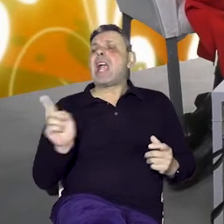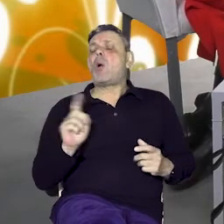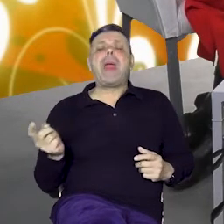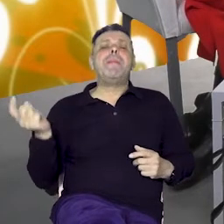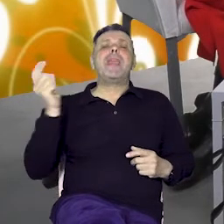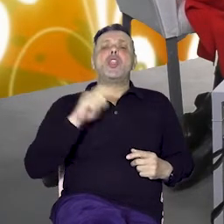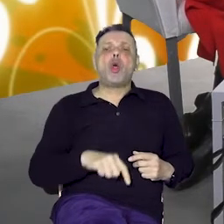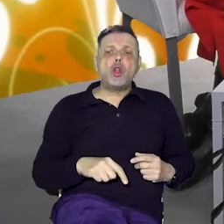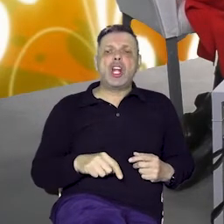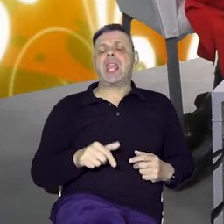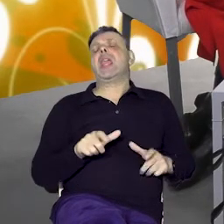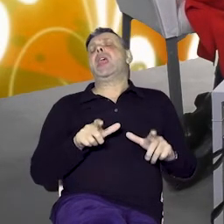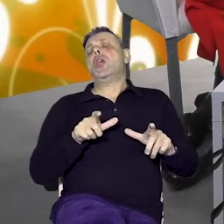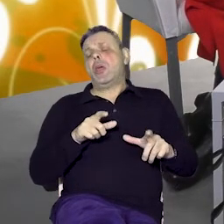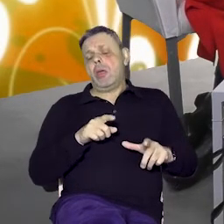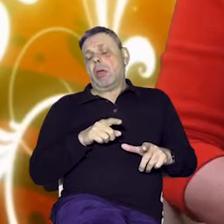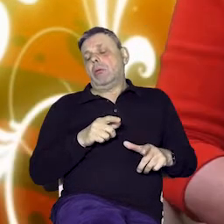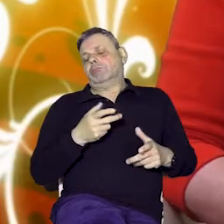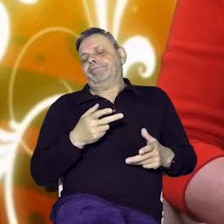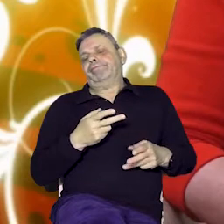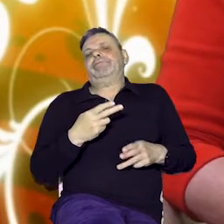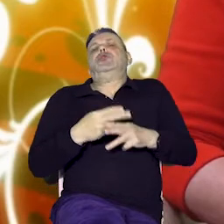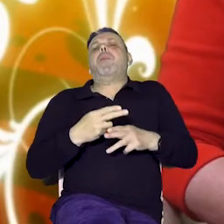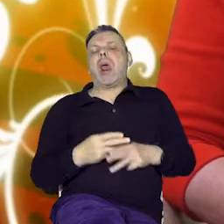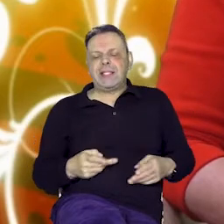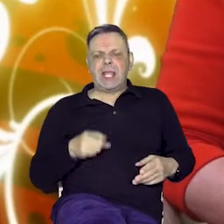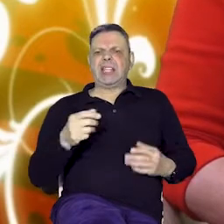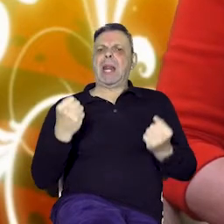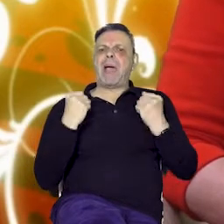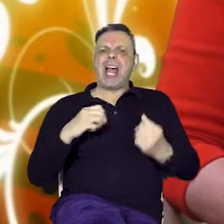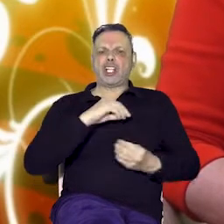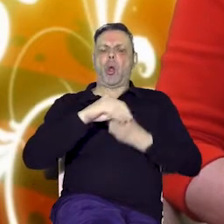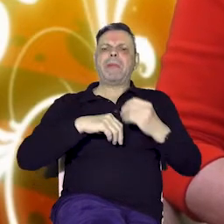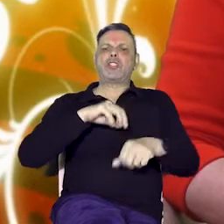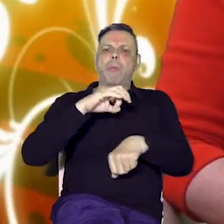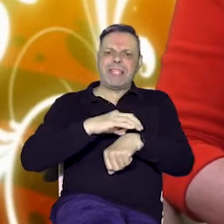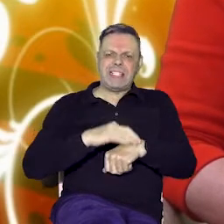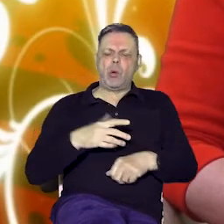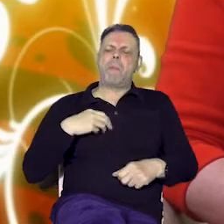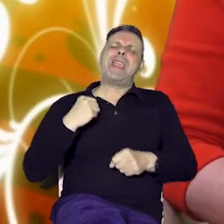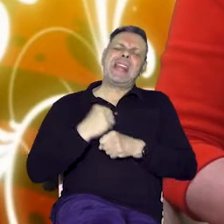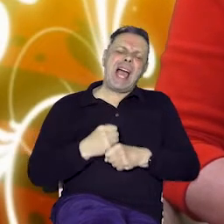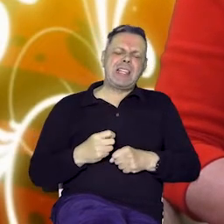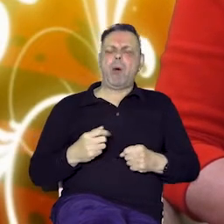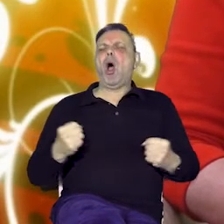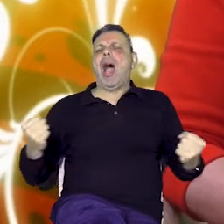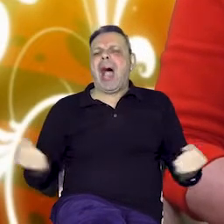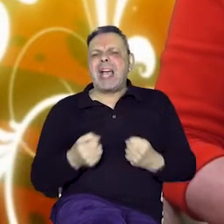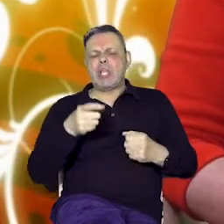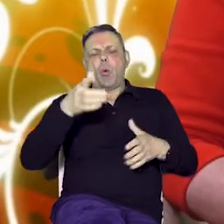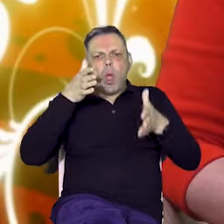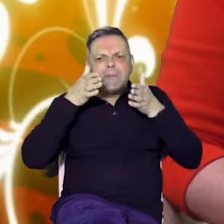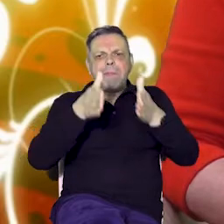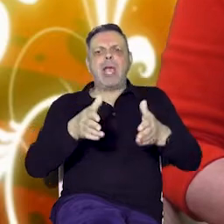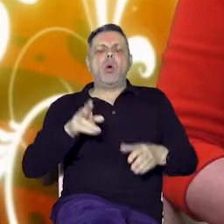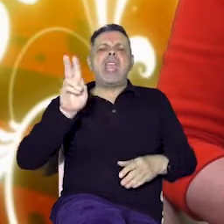treba doći nefrologu. Znate, prvo tu treba jačati obiteljsku medicinu. Mi zaista radimo neke akcije u tom smjeru.